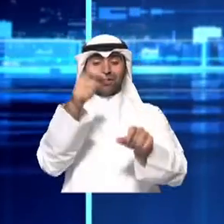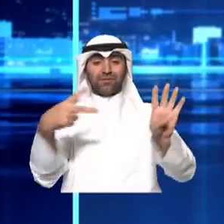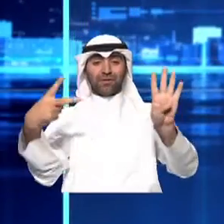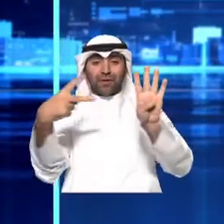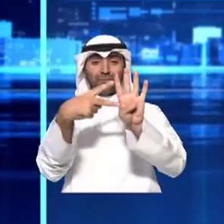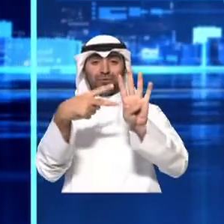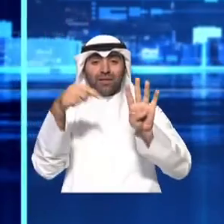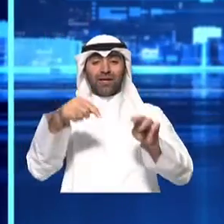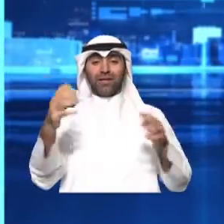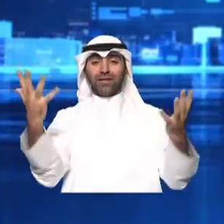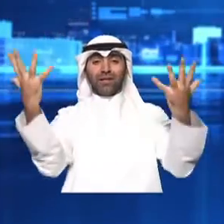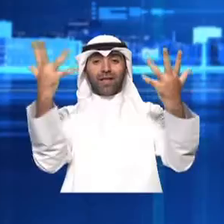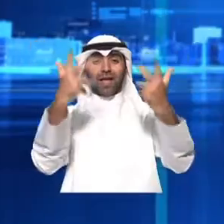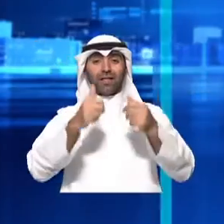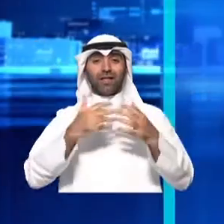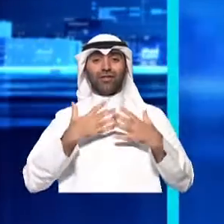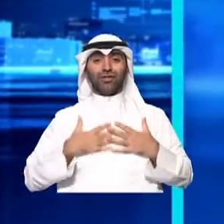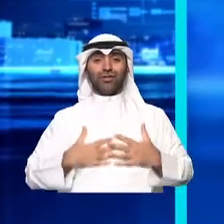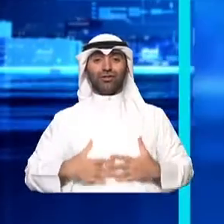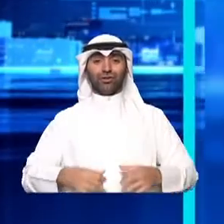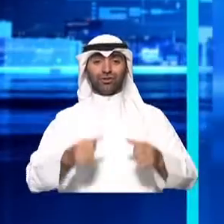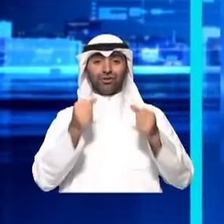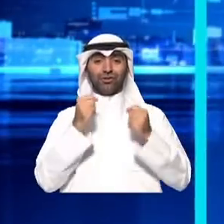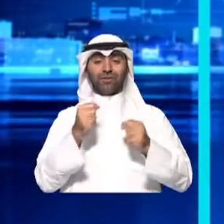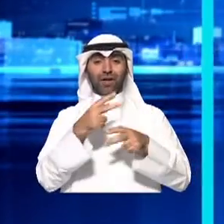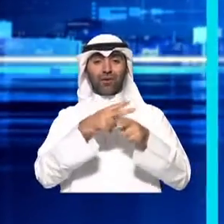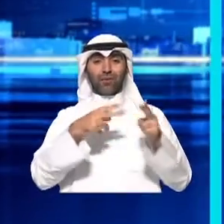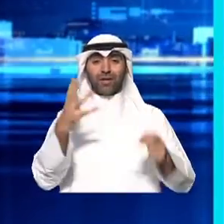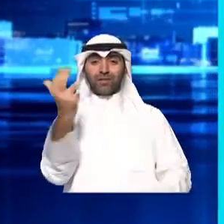ليبلغ بذلك إجمالي المتعافين إلى